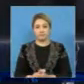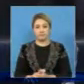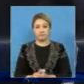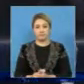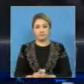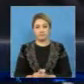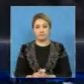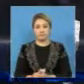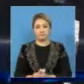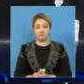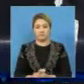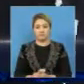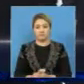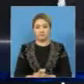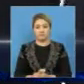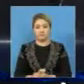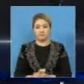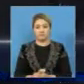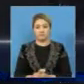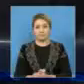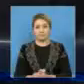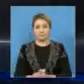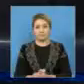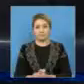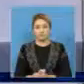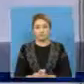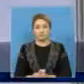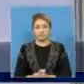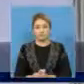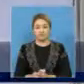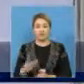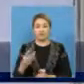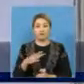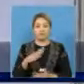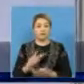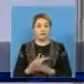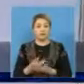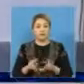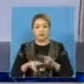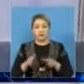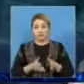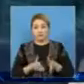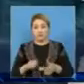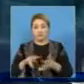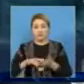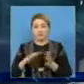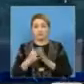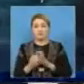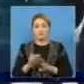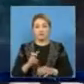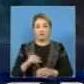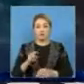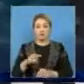И когда вы будете работать? В мае? Что, в июне начнете работать? Второй проект предусматривает реконструкцию дороги от села Тамды до города